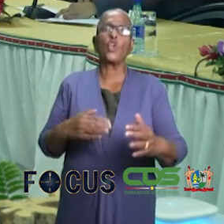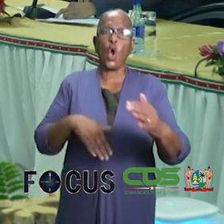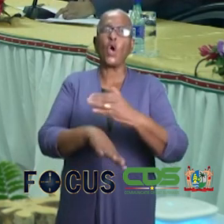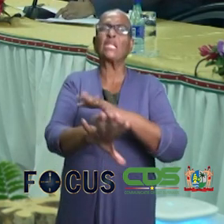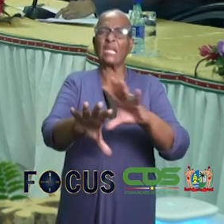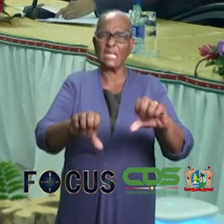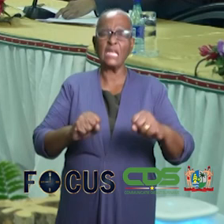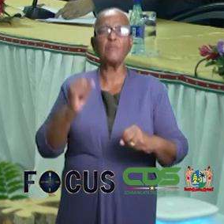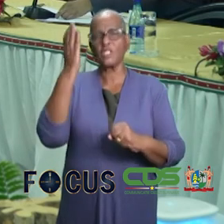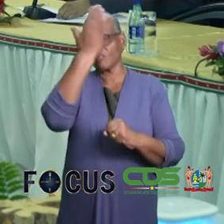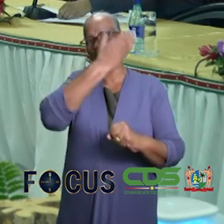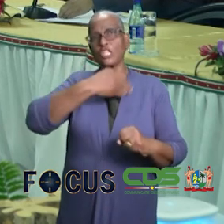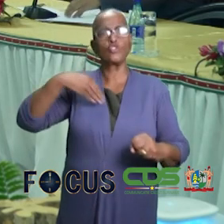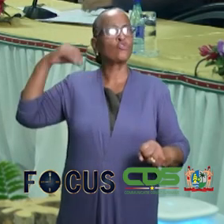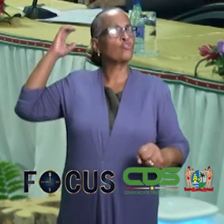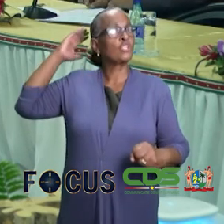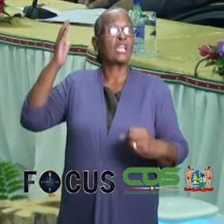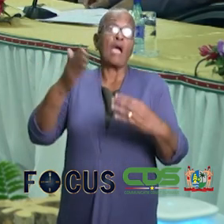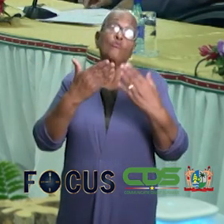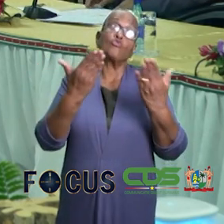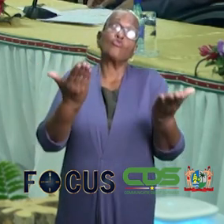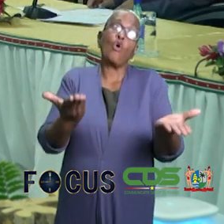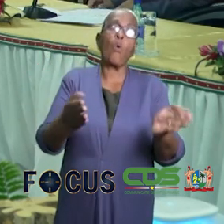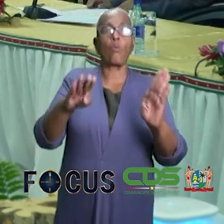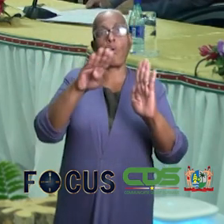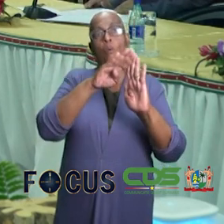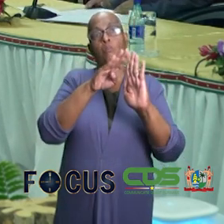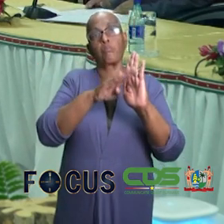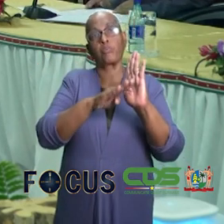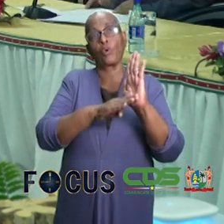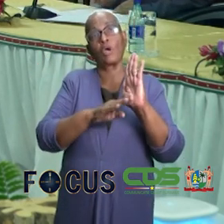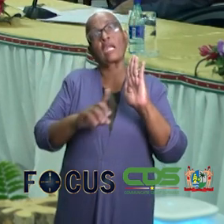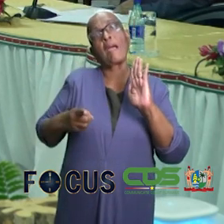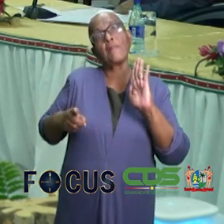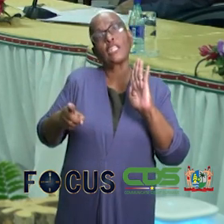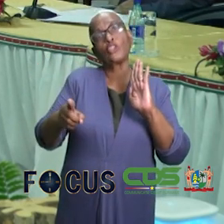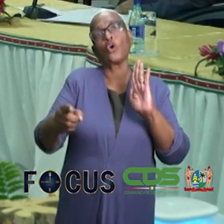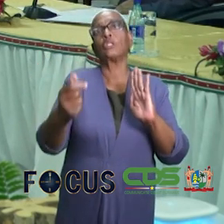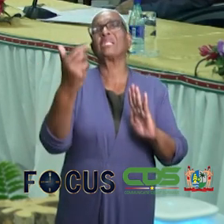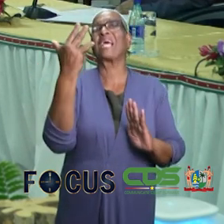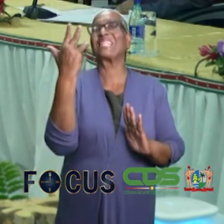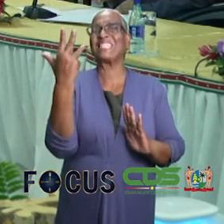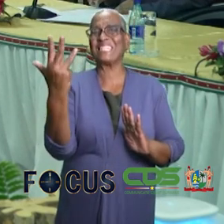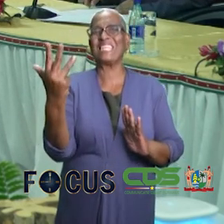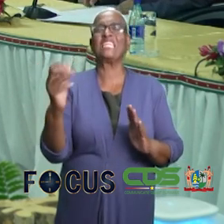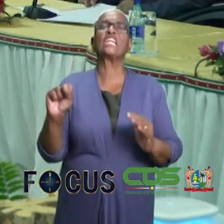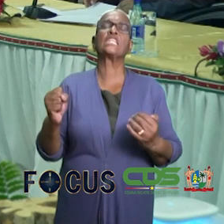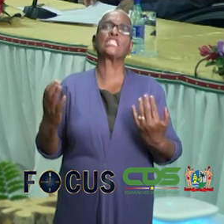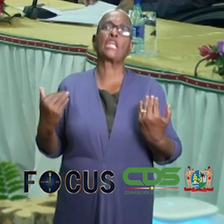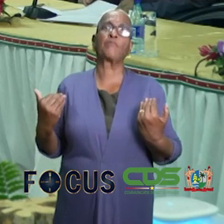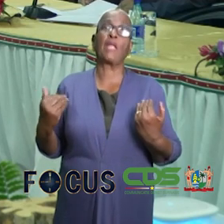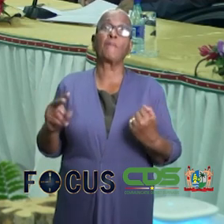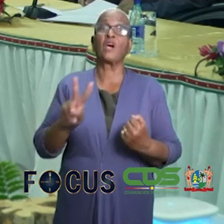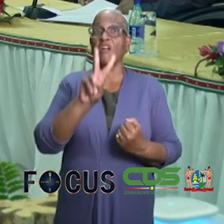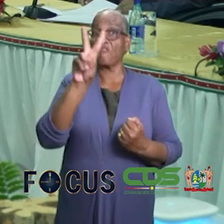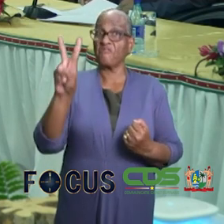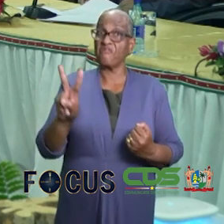ondernemers. Dat is het programma voor donderdag 9 september. En op vrijdag 10